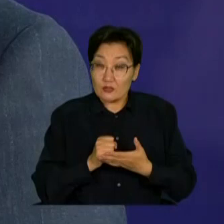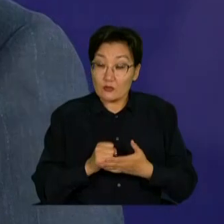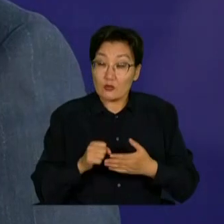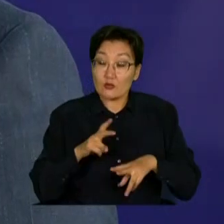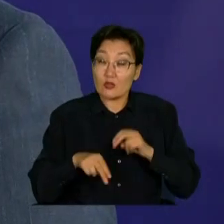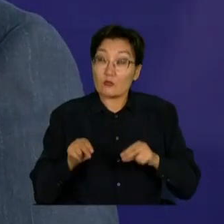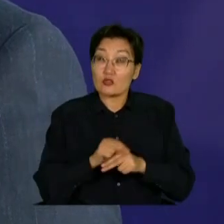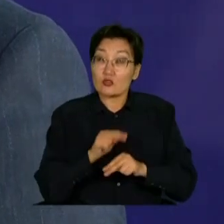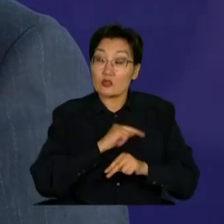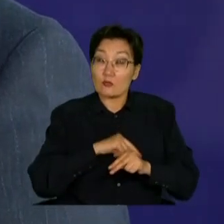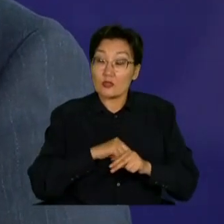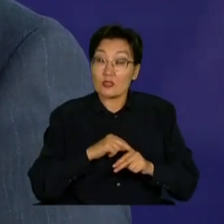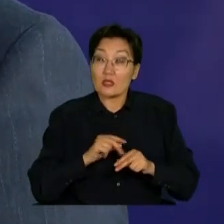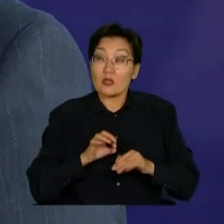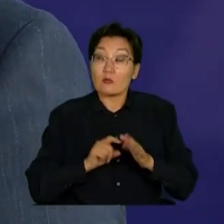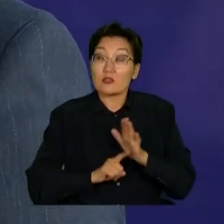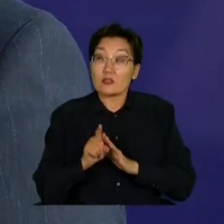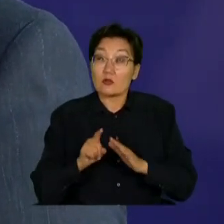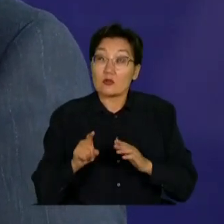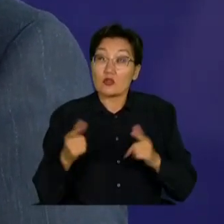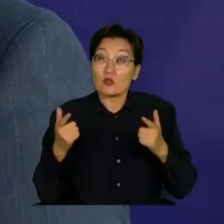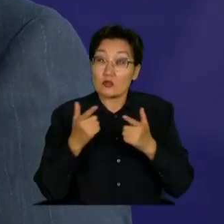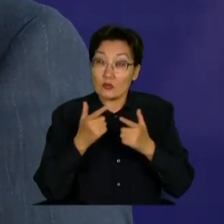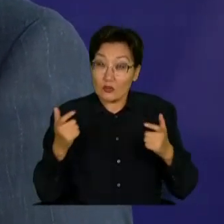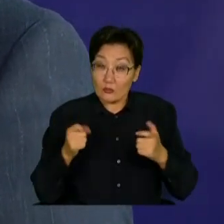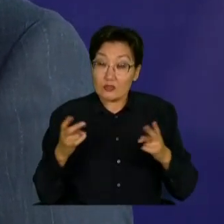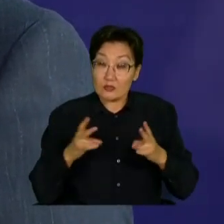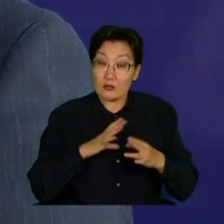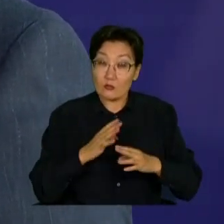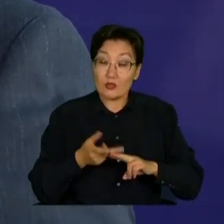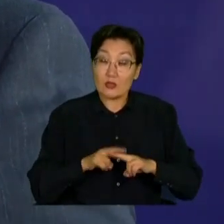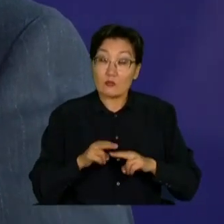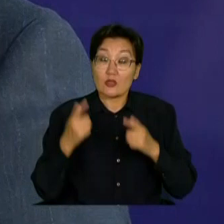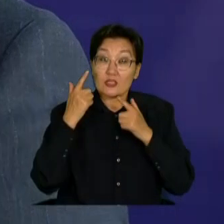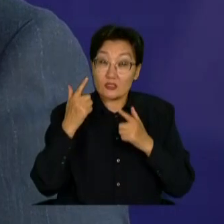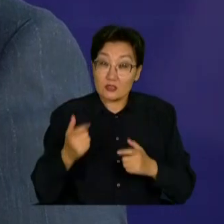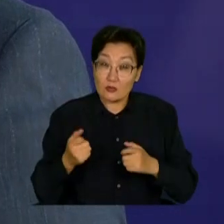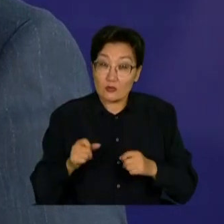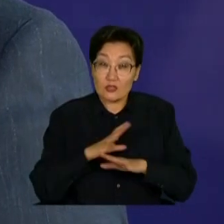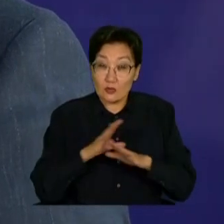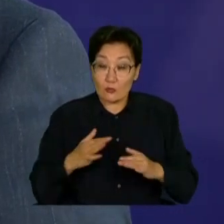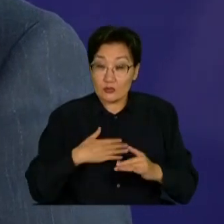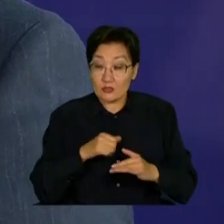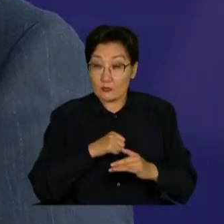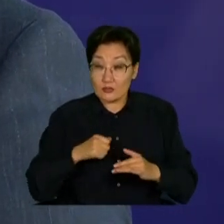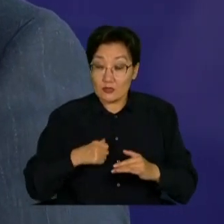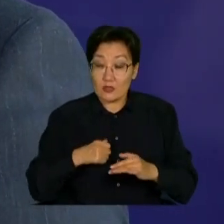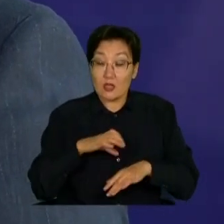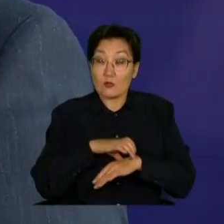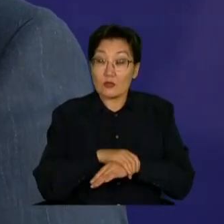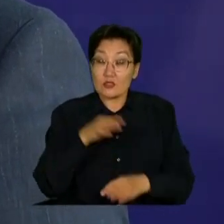монтаждар жұмыстарының басталу жөнінде хабарлама тапсыру керек. Аталған хабарлама болмағаннан кейін біз өз тарапымыздан анықтап